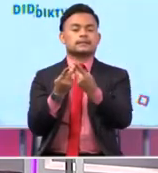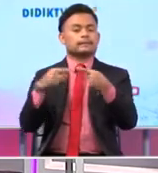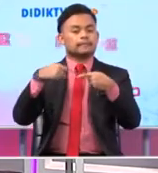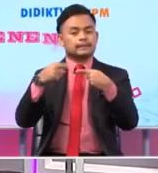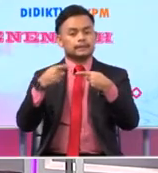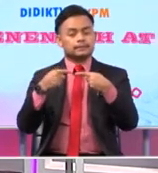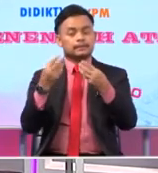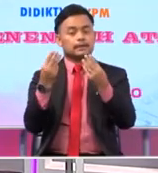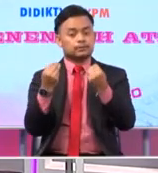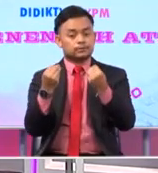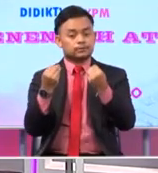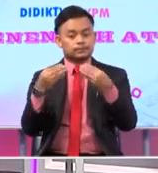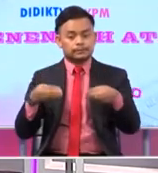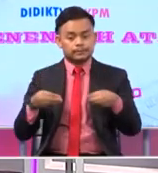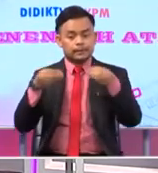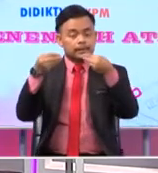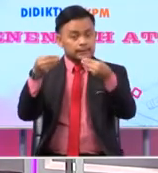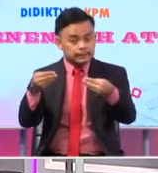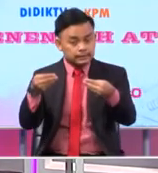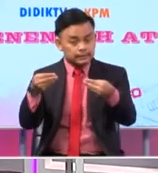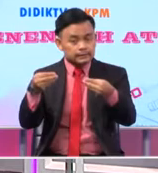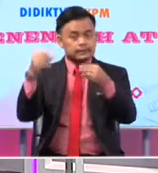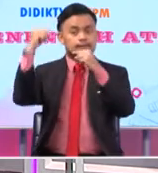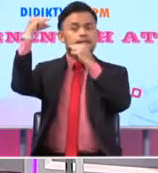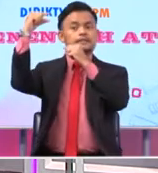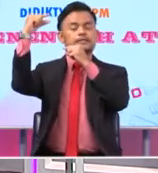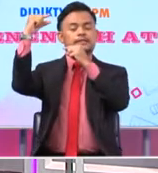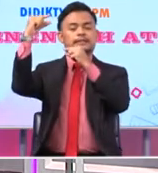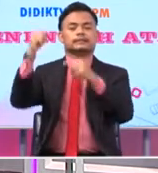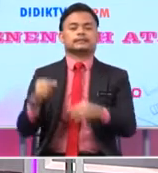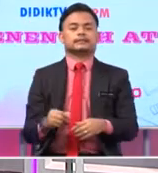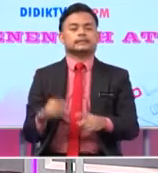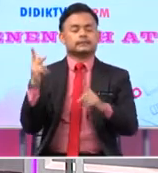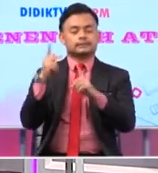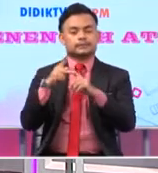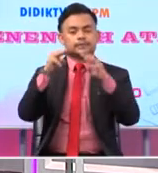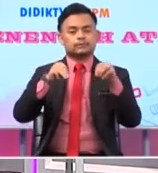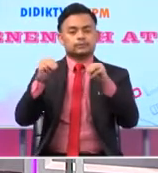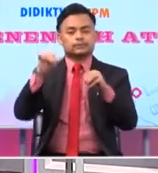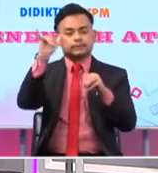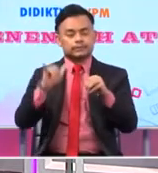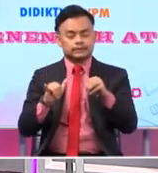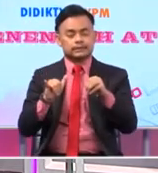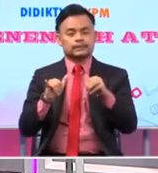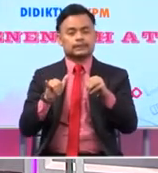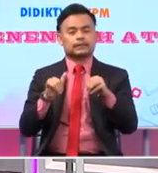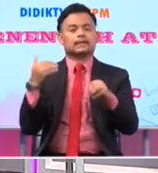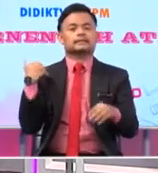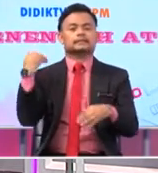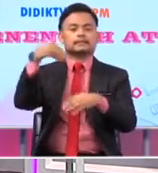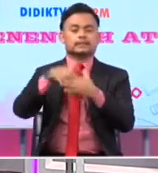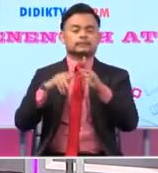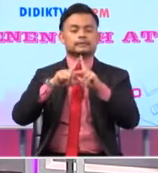memberi ganjaran kepada murid-murid yang terlibat dalam editis semasa berada di dalam kelas Oke